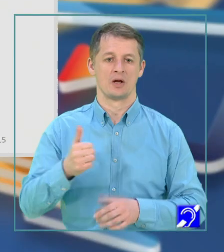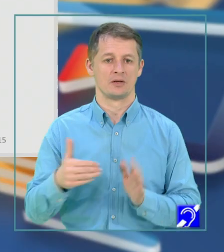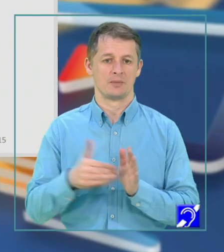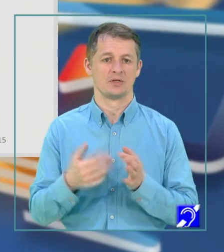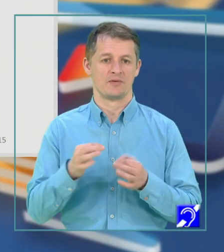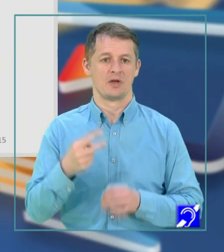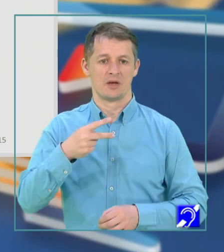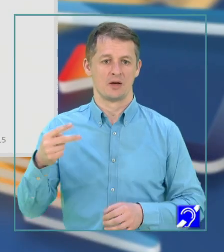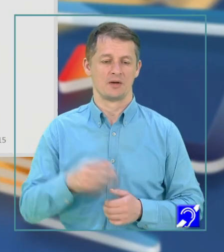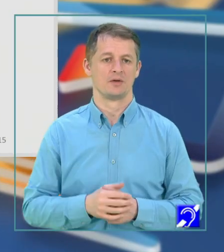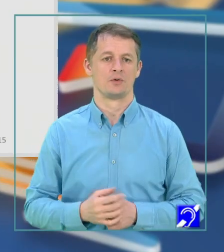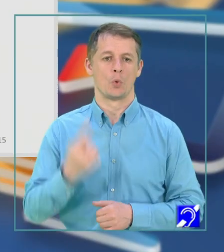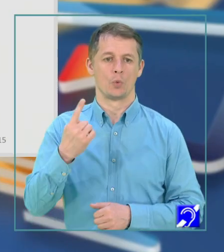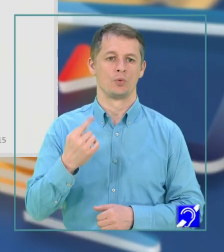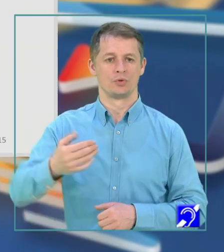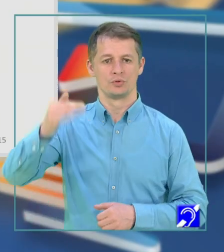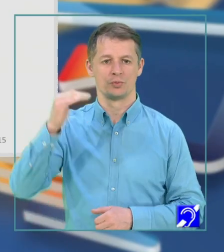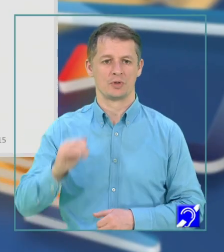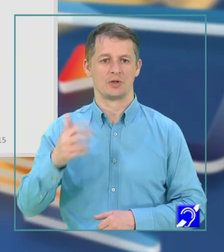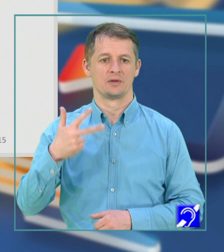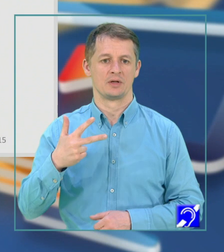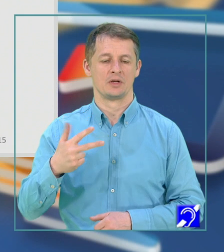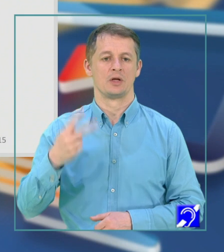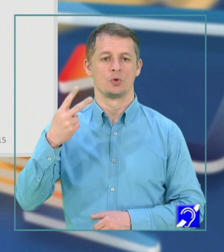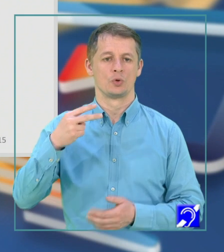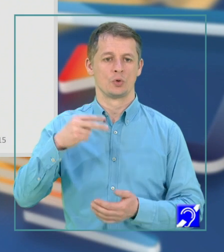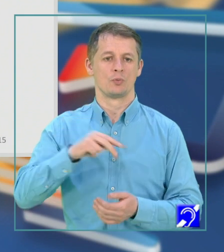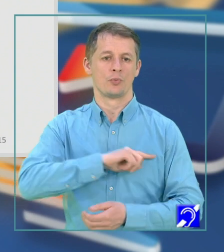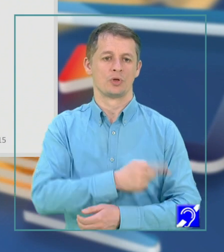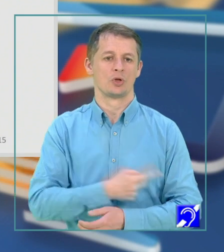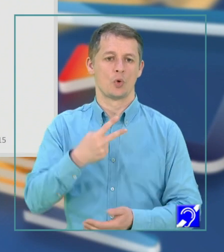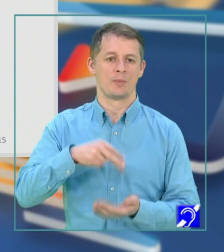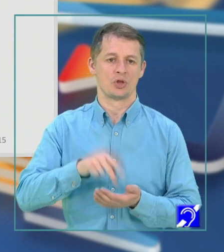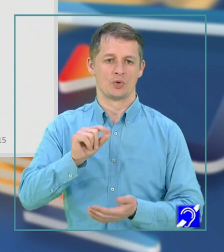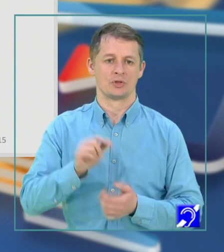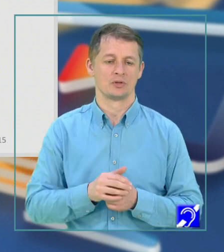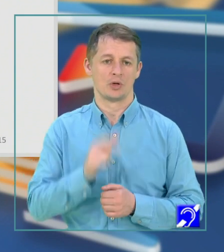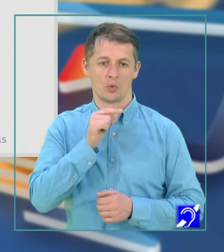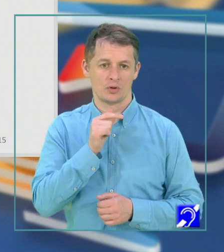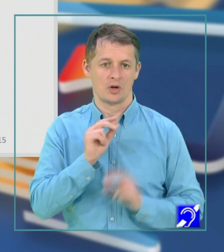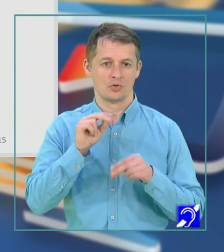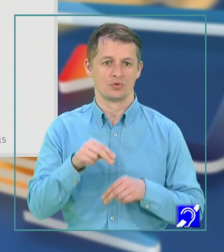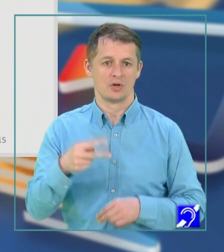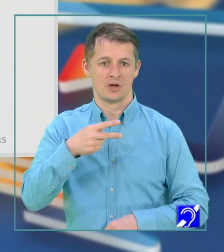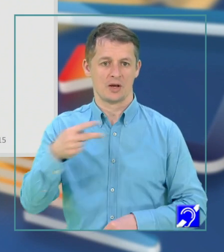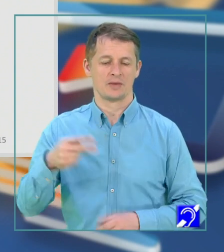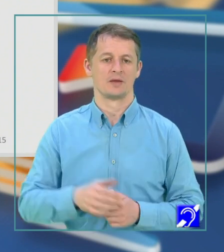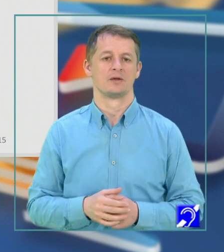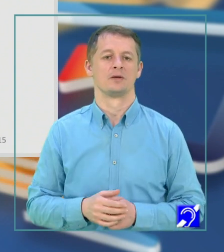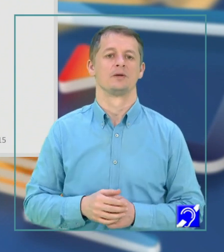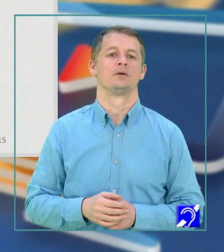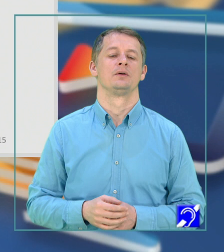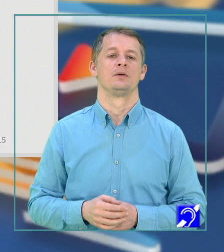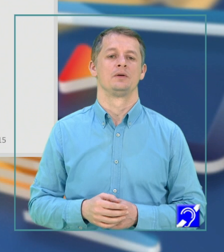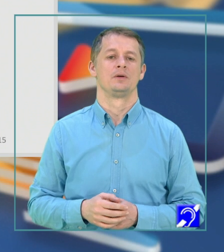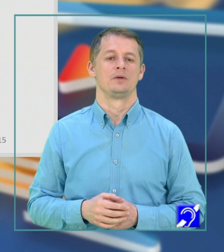fie egal cu 1 supra 3 la 2020, de unde, ajungând la egalitatea produsului